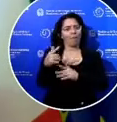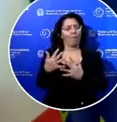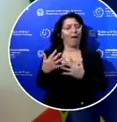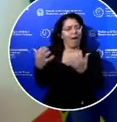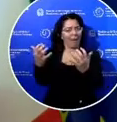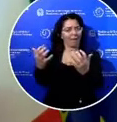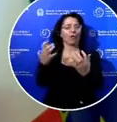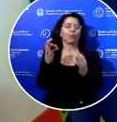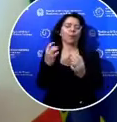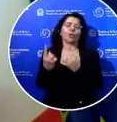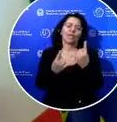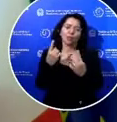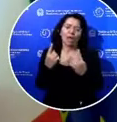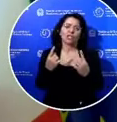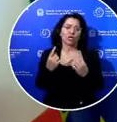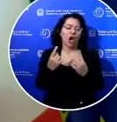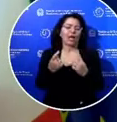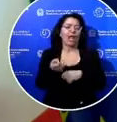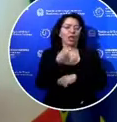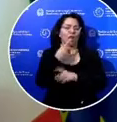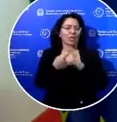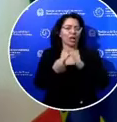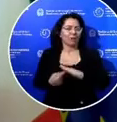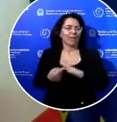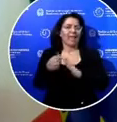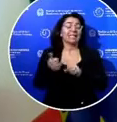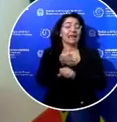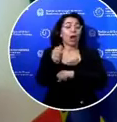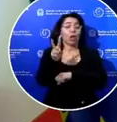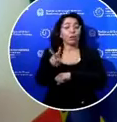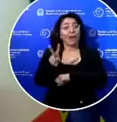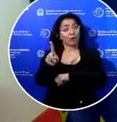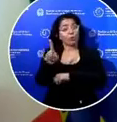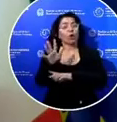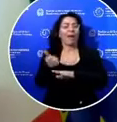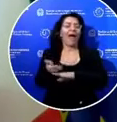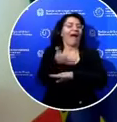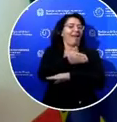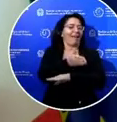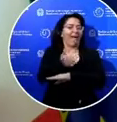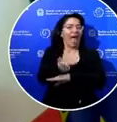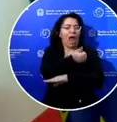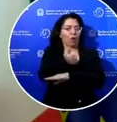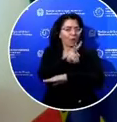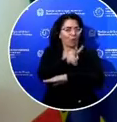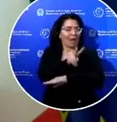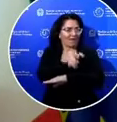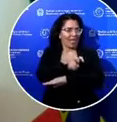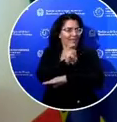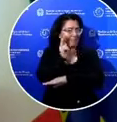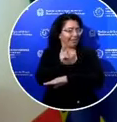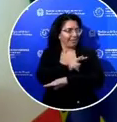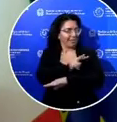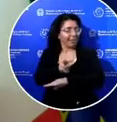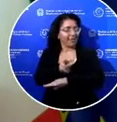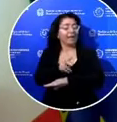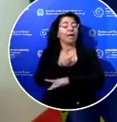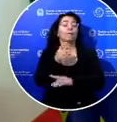delle tossicodipendenze 2021, ma i dati sono del 2020, effettuata dal Dipartimento per le